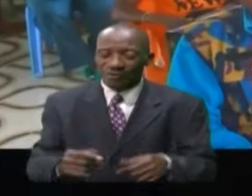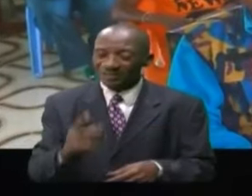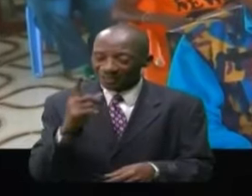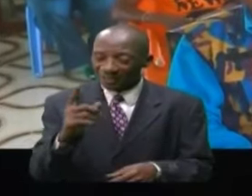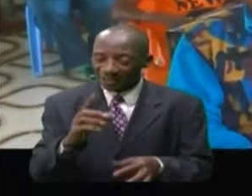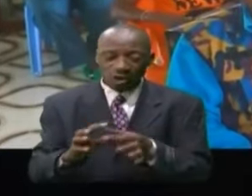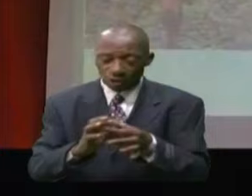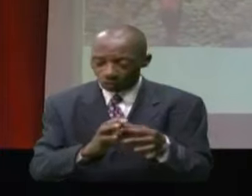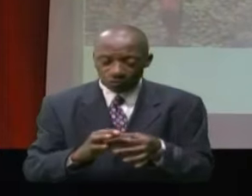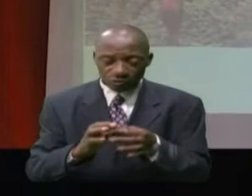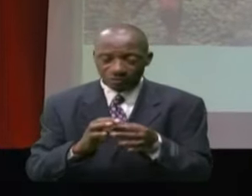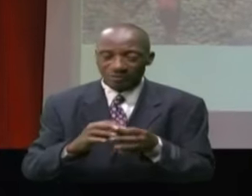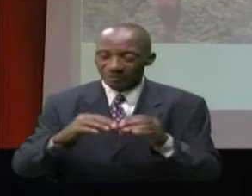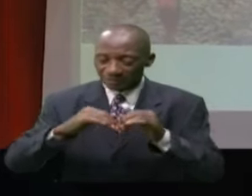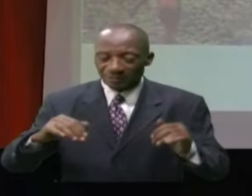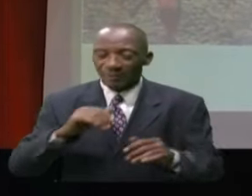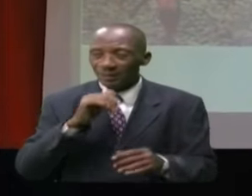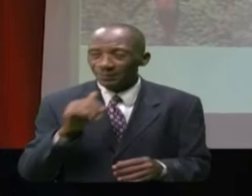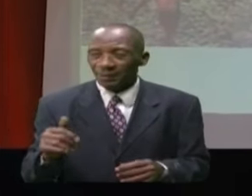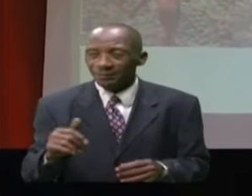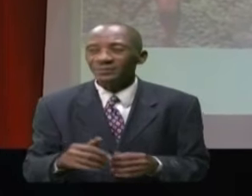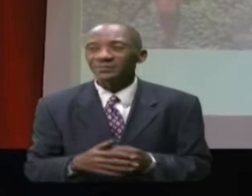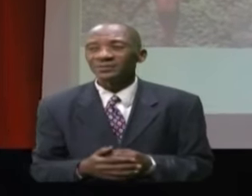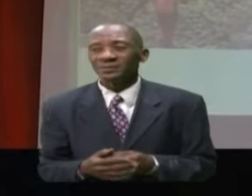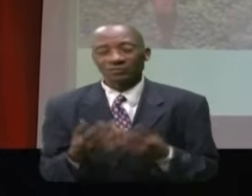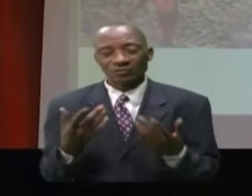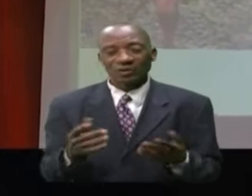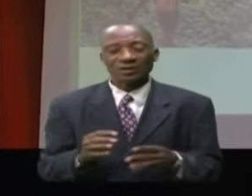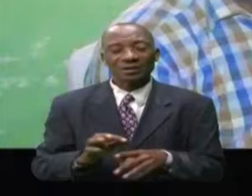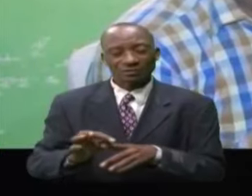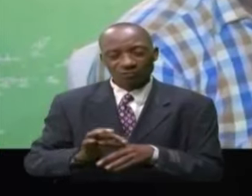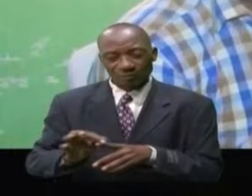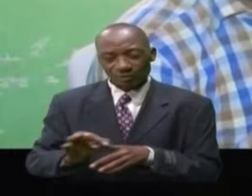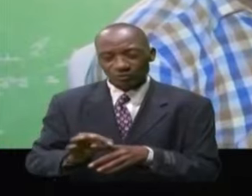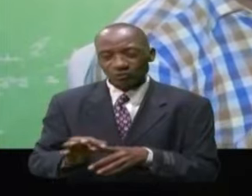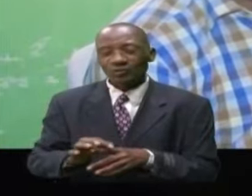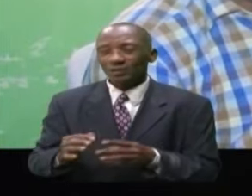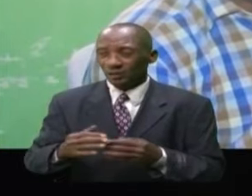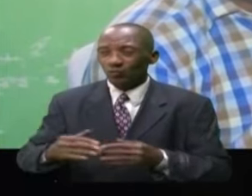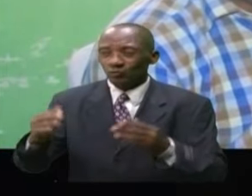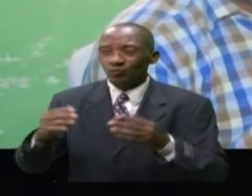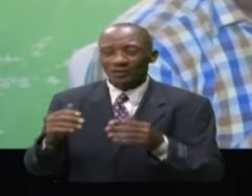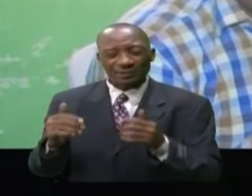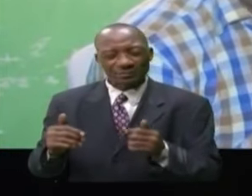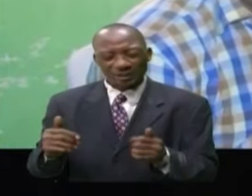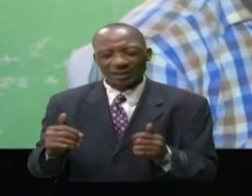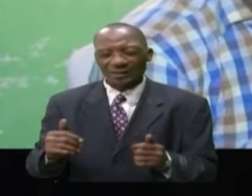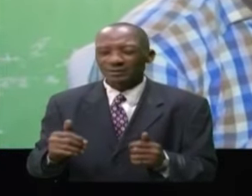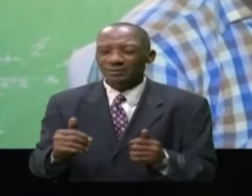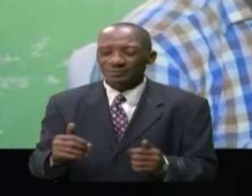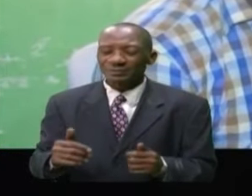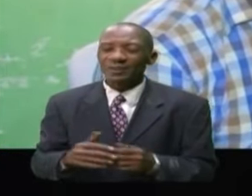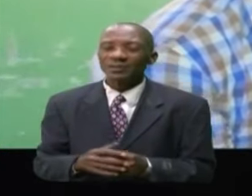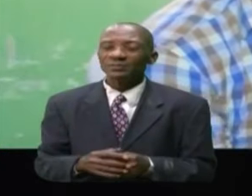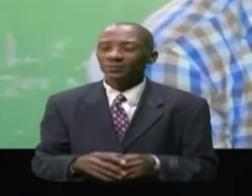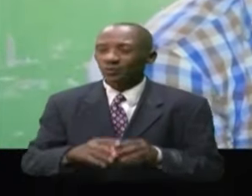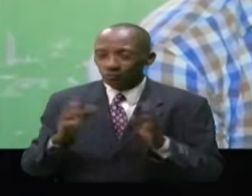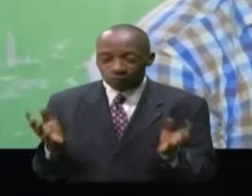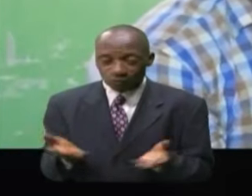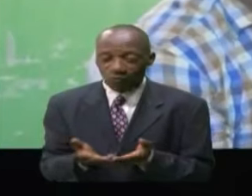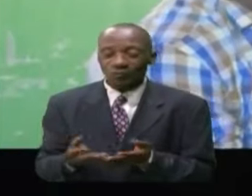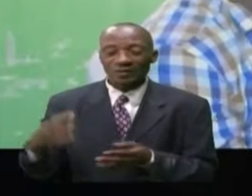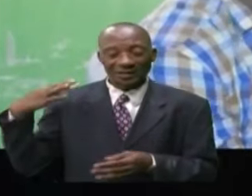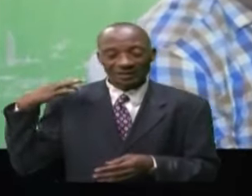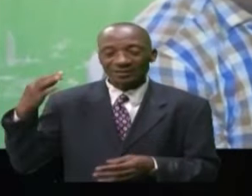participants éclairés, notons la présence du ministre provincial de l'Intérieur et des Affaires coutumières, Papi Mambo, dont l'intervention a